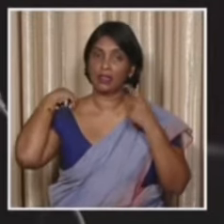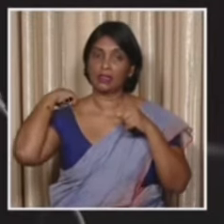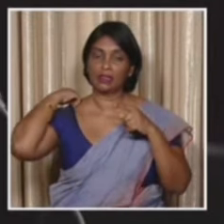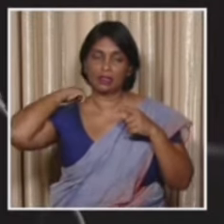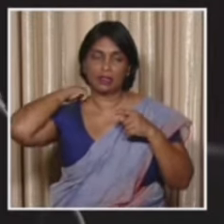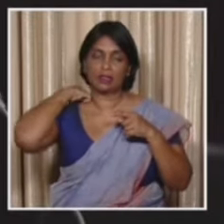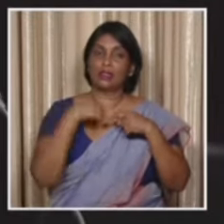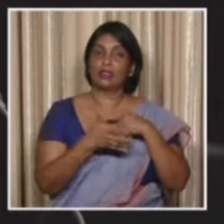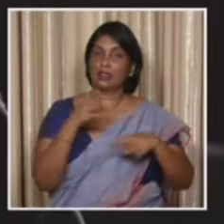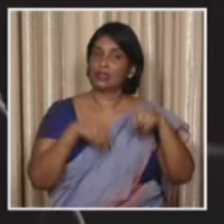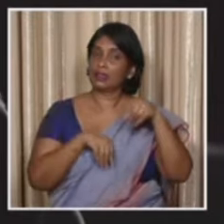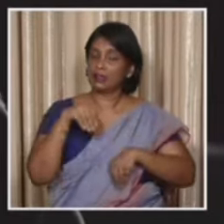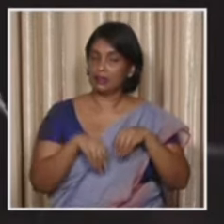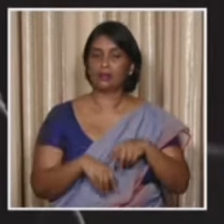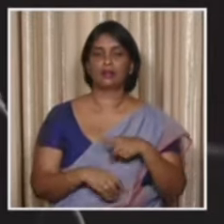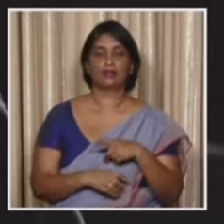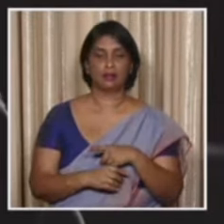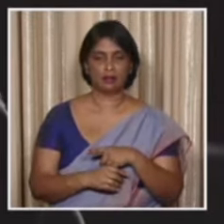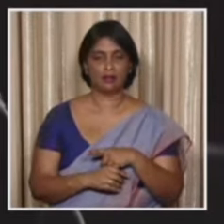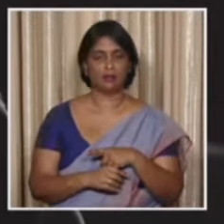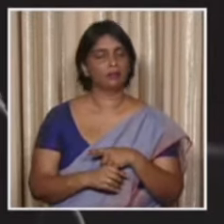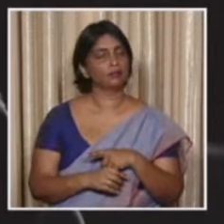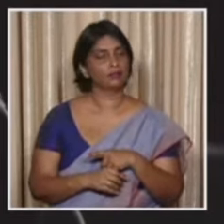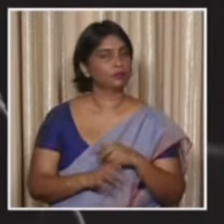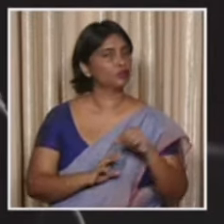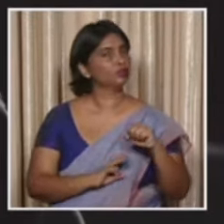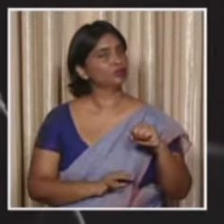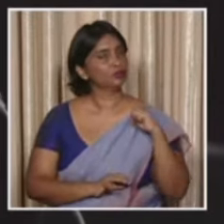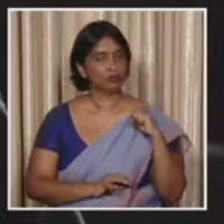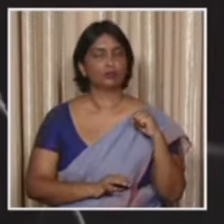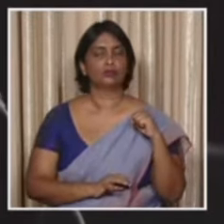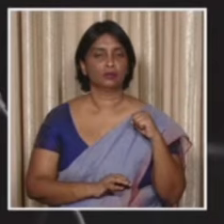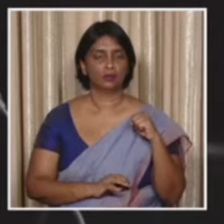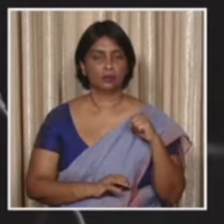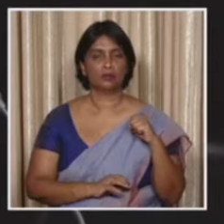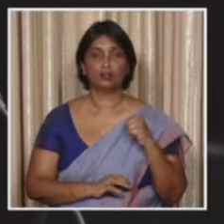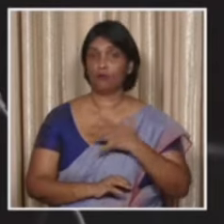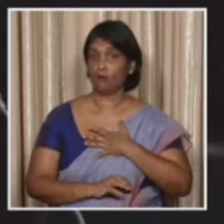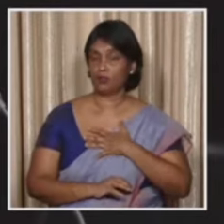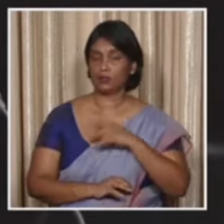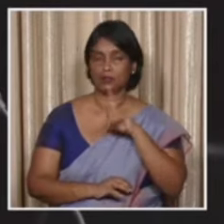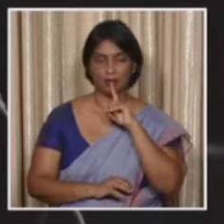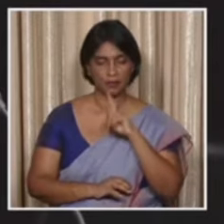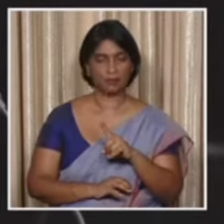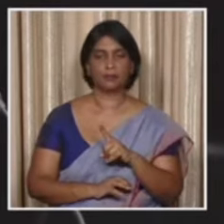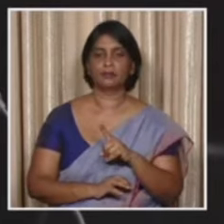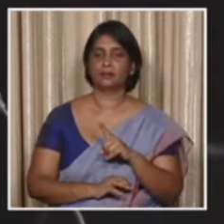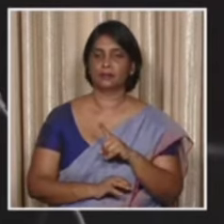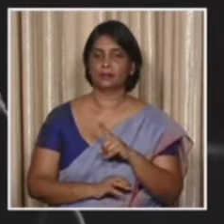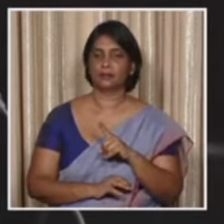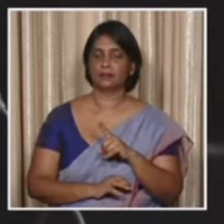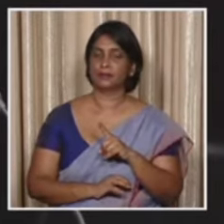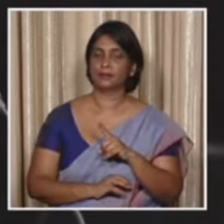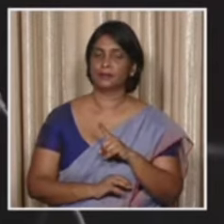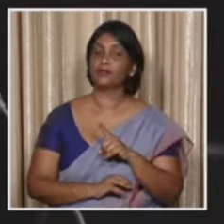ஆட்சியாளர்களுக்கு எதிரான ஒரு திராணியுள்ள குரலாக ஒழித்த விக்ரமபாகு கருணாரட்ன இந்த நாட்டினுடைய